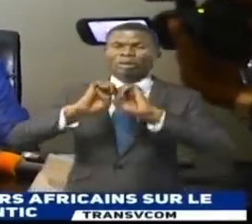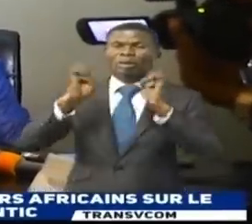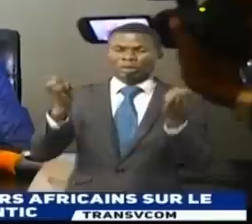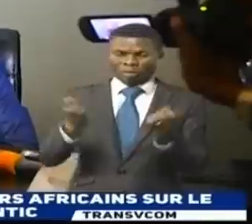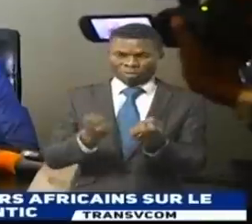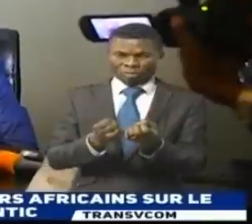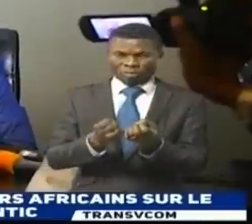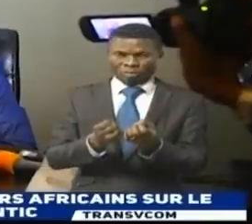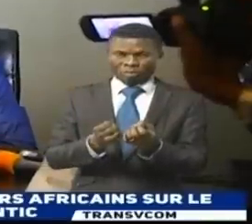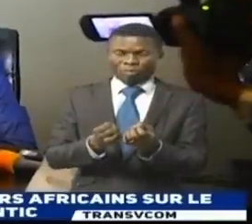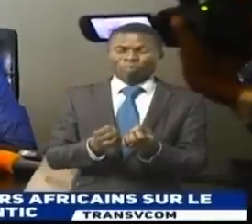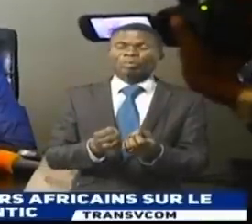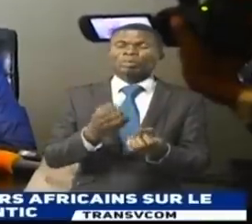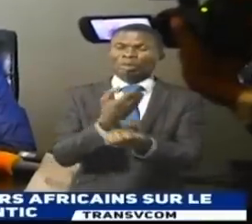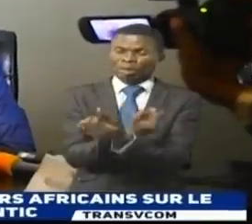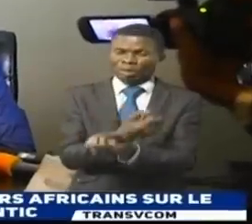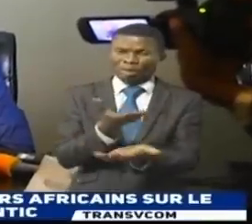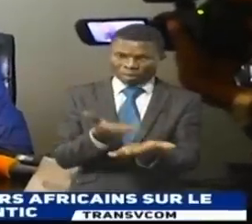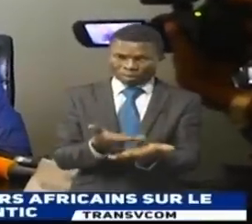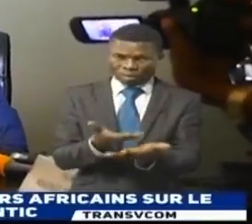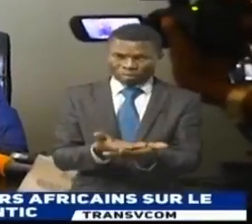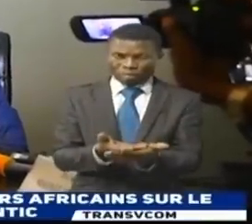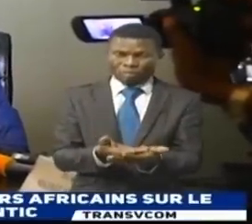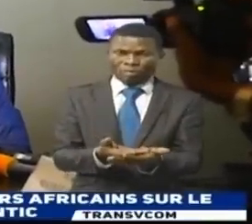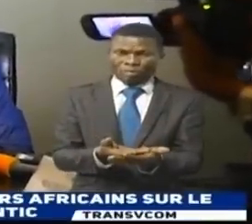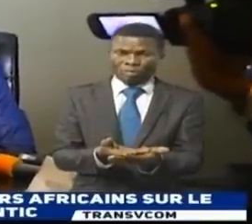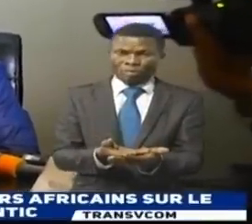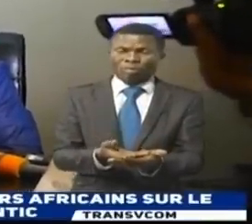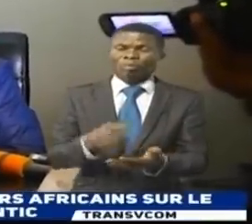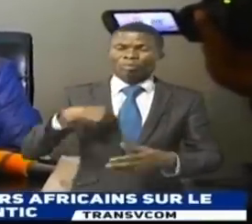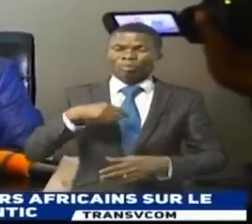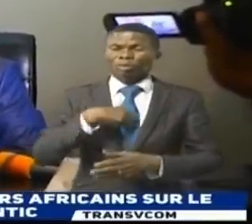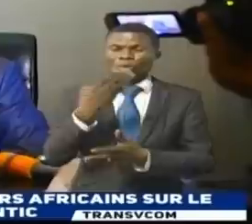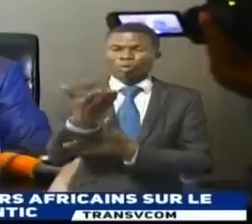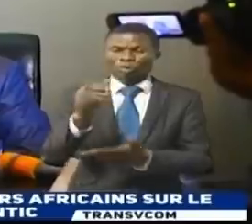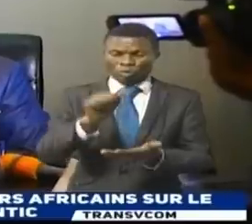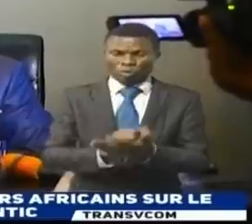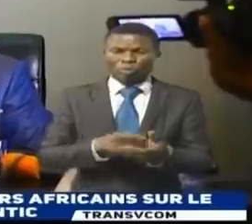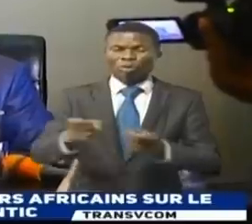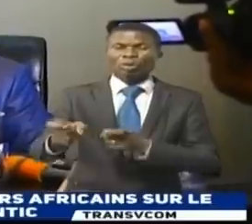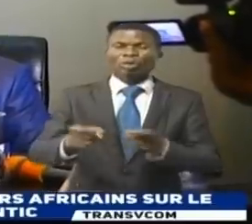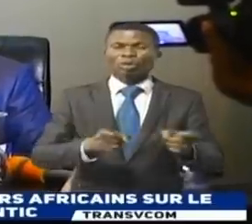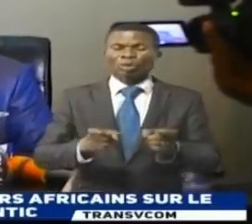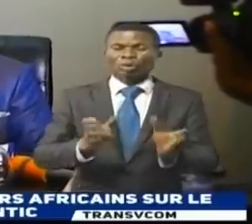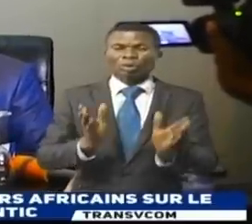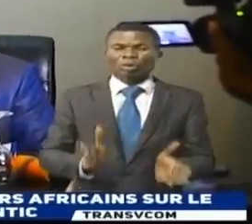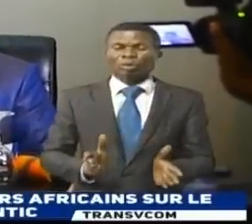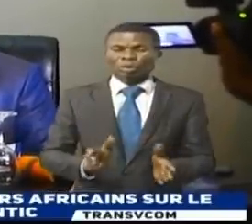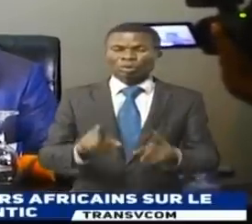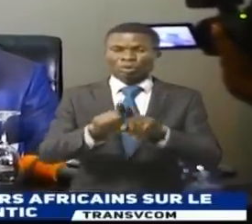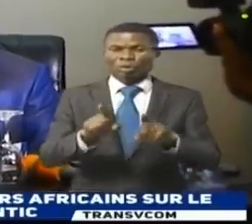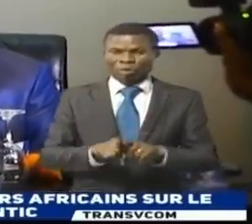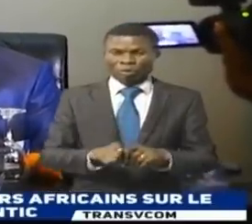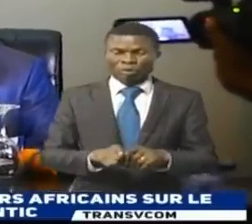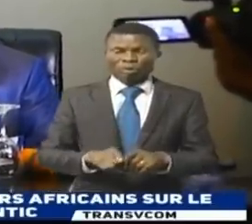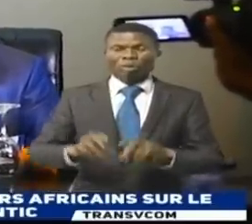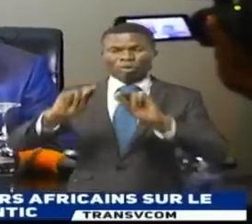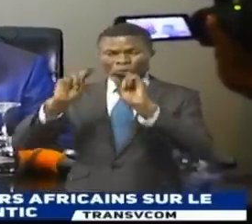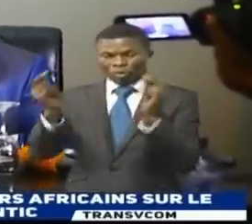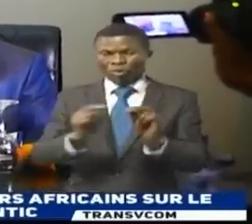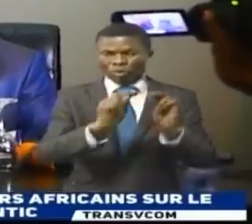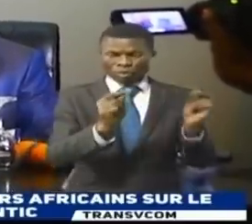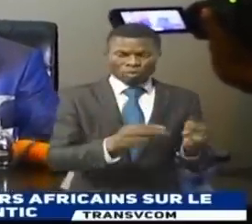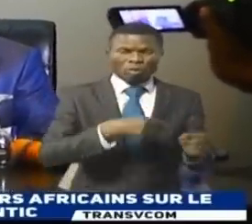épreuves, il y a quand même la discipline. Et surtout, cette orthodoxie de la gestion que votre équipe a